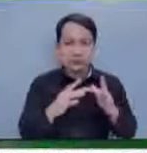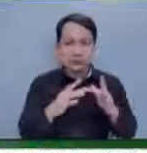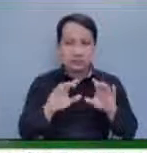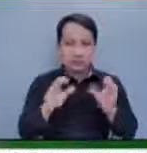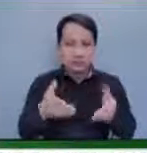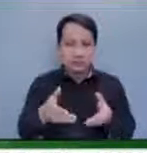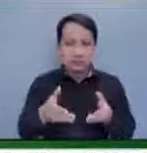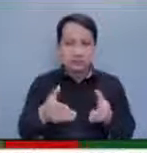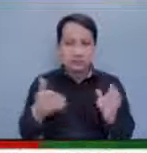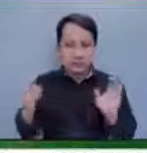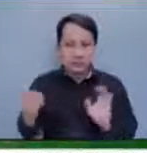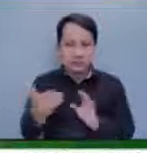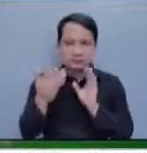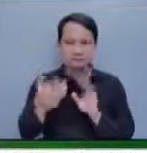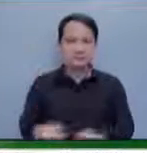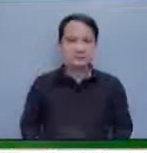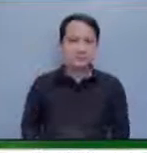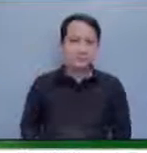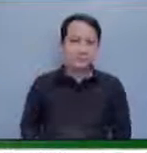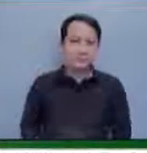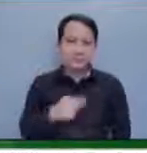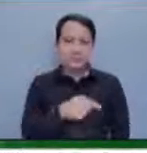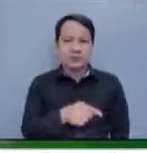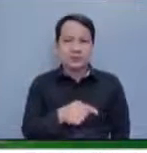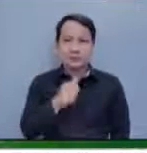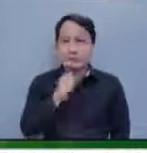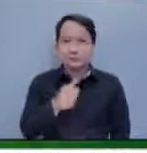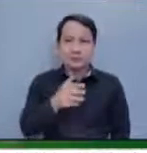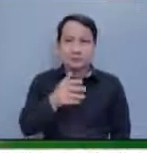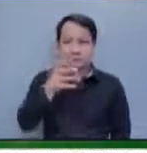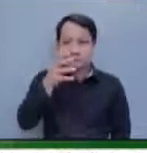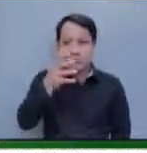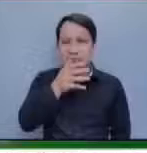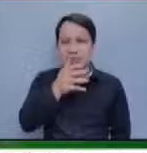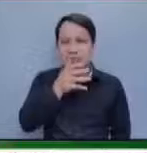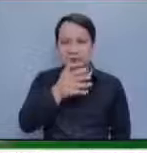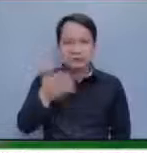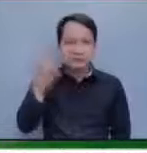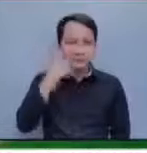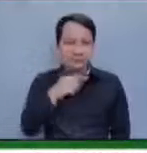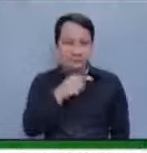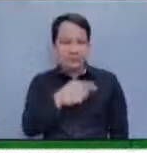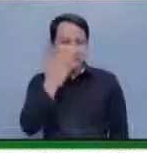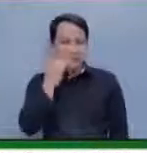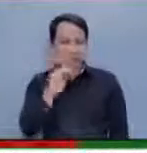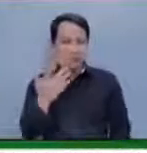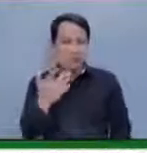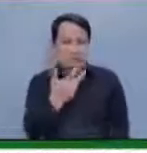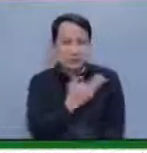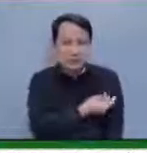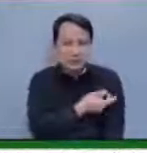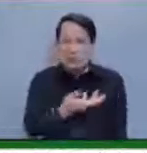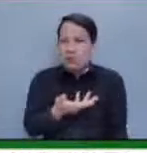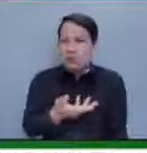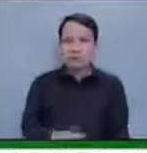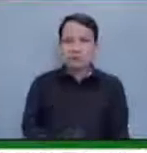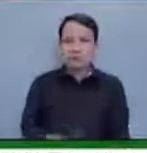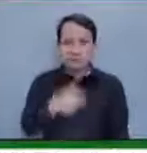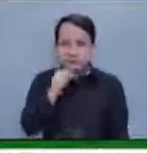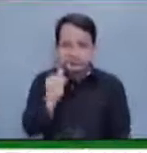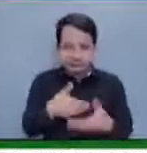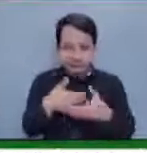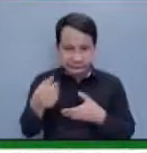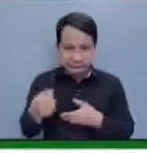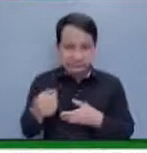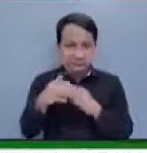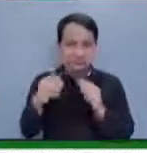face-to-face. Ayaw yata ng mama niya kasi noon ayaw pa niya talaga. Kasi wala pa niyang vaccine, hindi na lumalabas. Yan